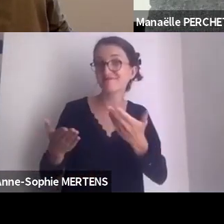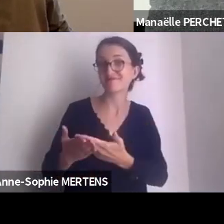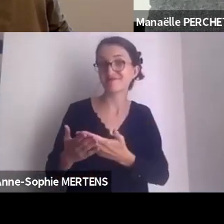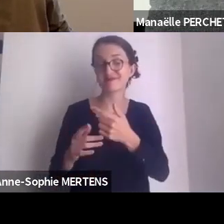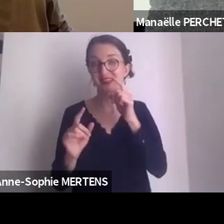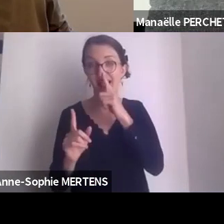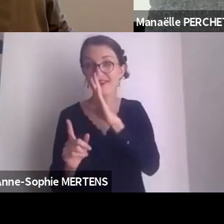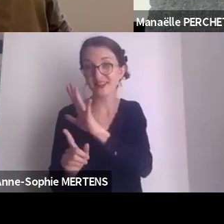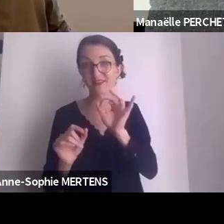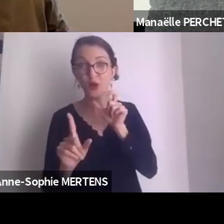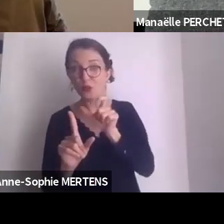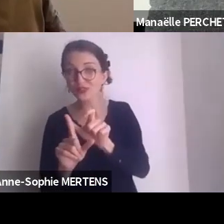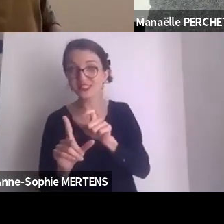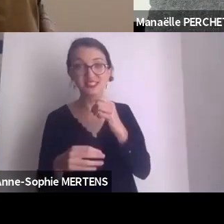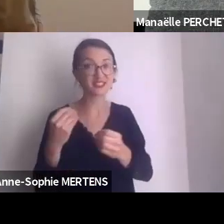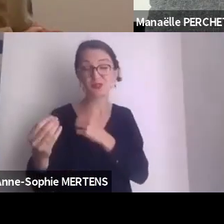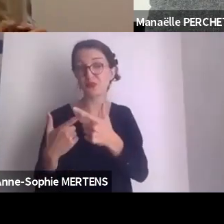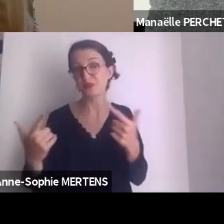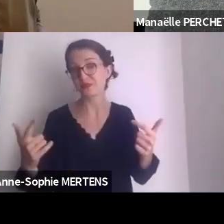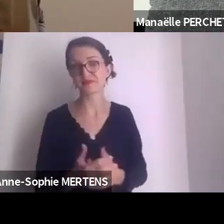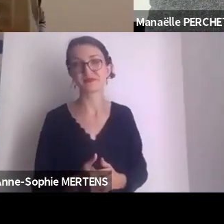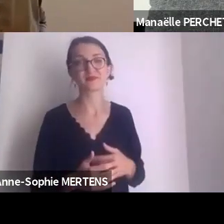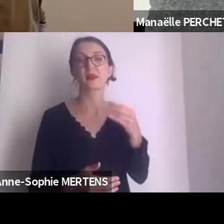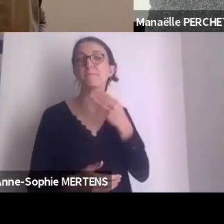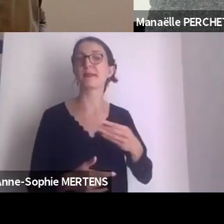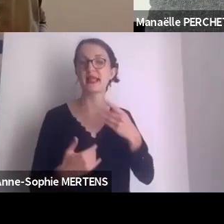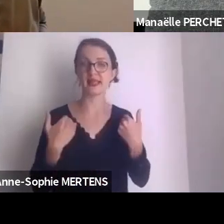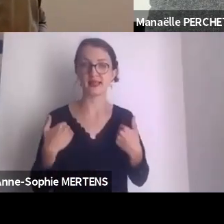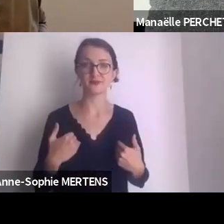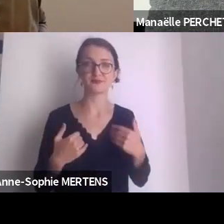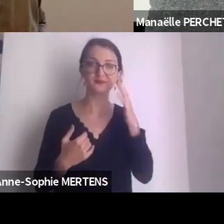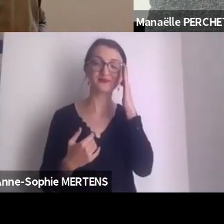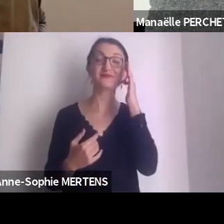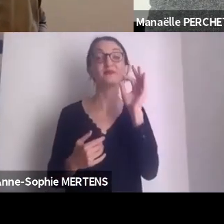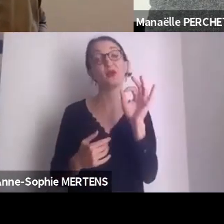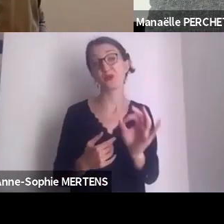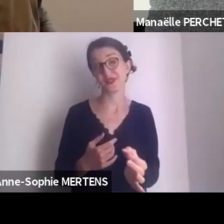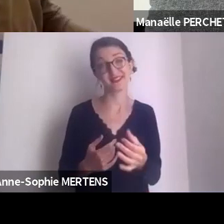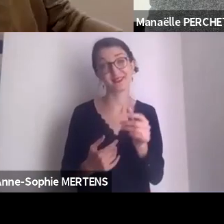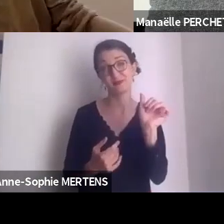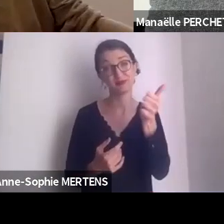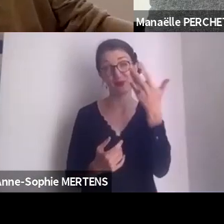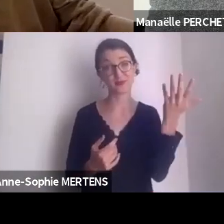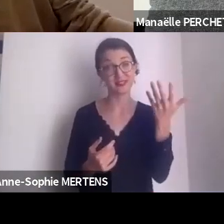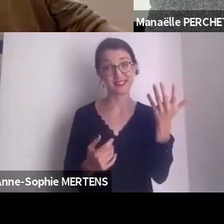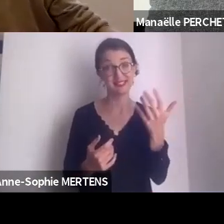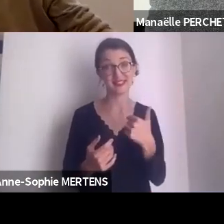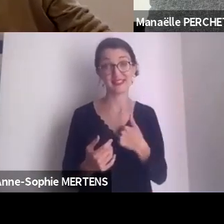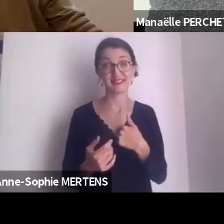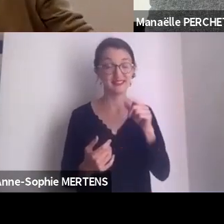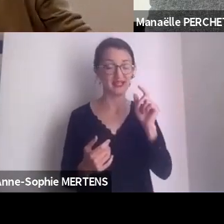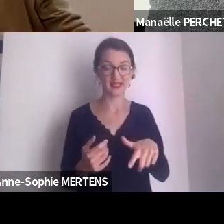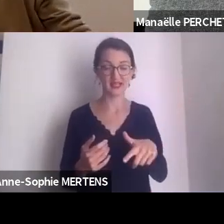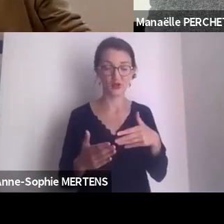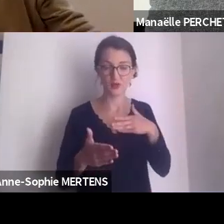coaching. Voilà. Complètement, c'est cette capacité d'adaptation à pouvoir se relever. Voilà, c'est pas parce qu'on a un